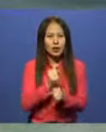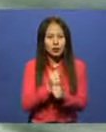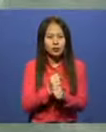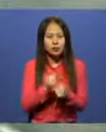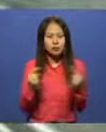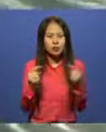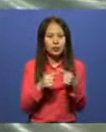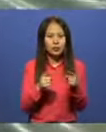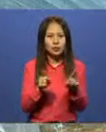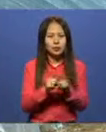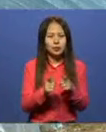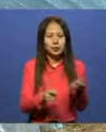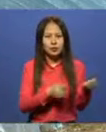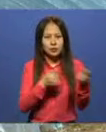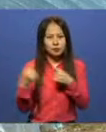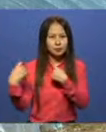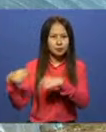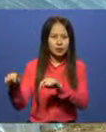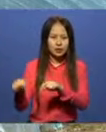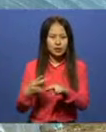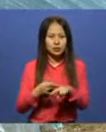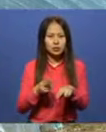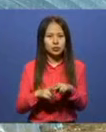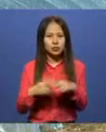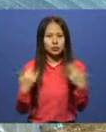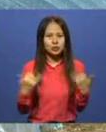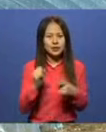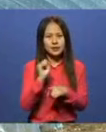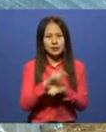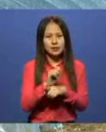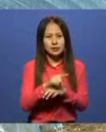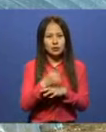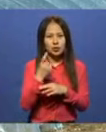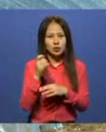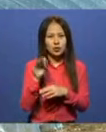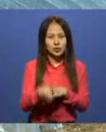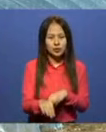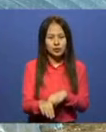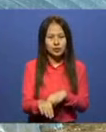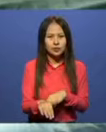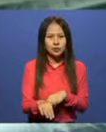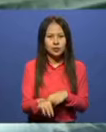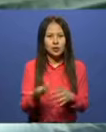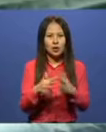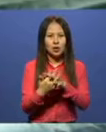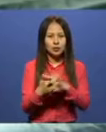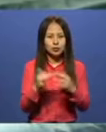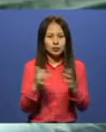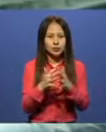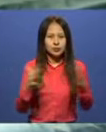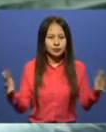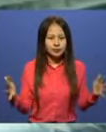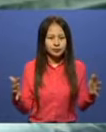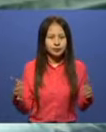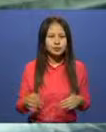Бір овощ өсіріп, бір лет алып, сатып жүрдік. Енді заказ, 100 мың гүлге заказ берген ауыл, содан өсіріп жатырмыз.